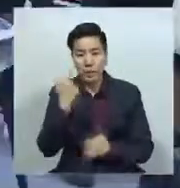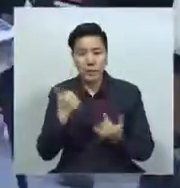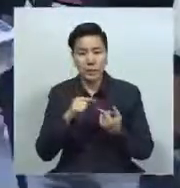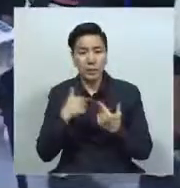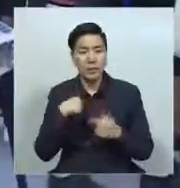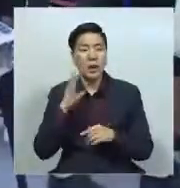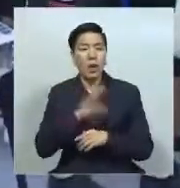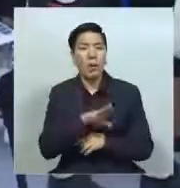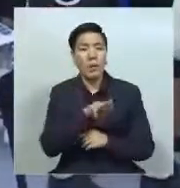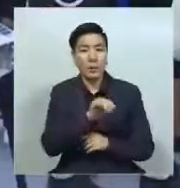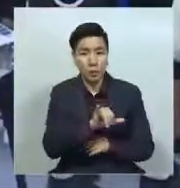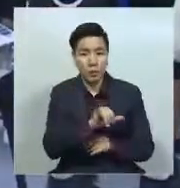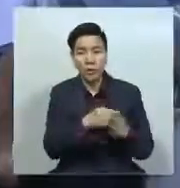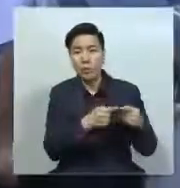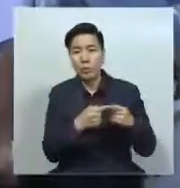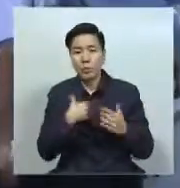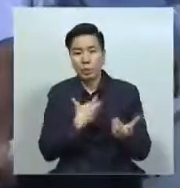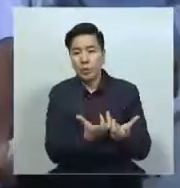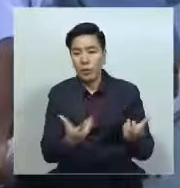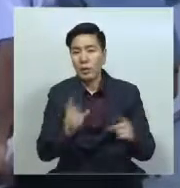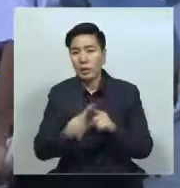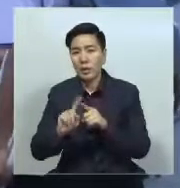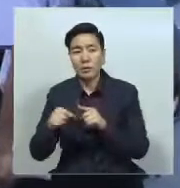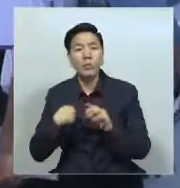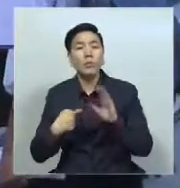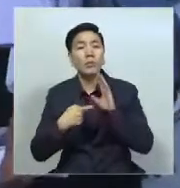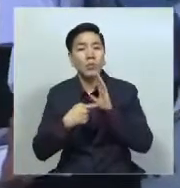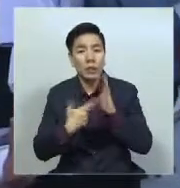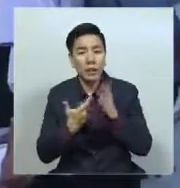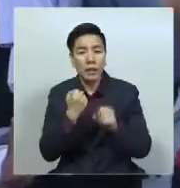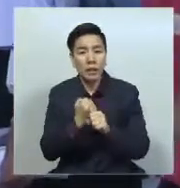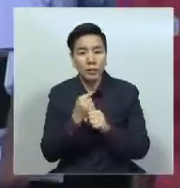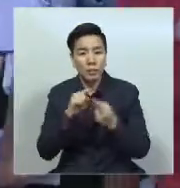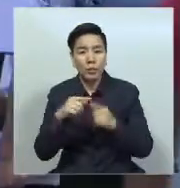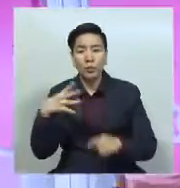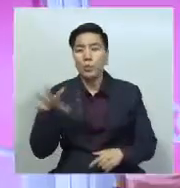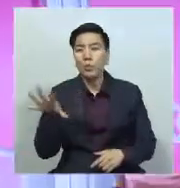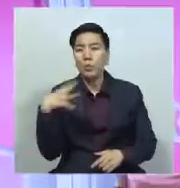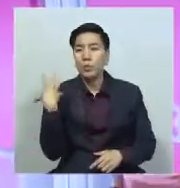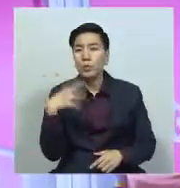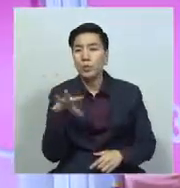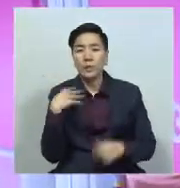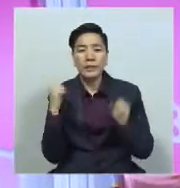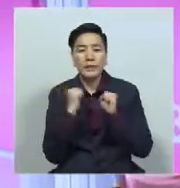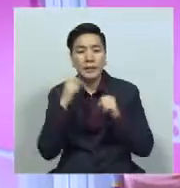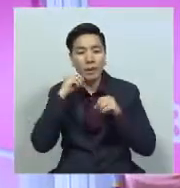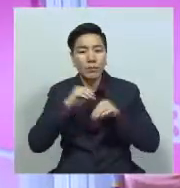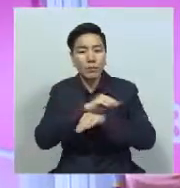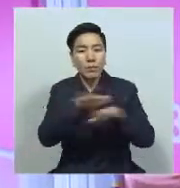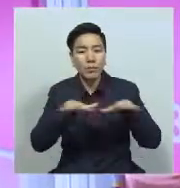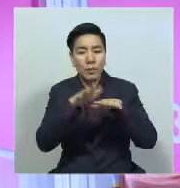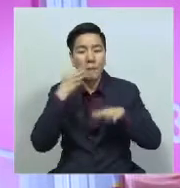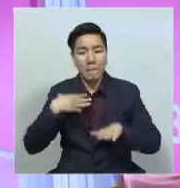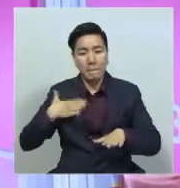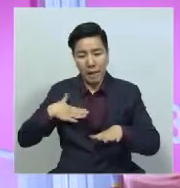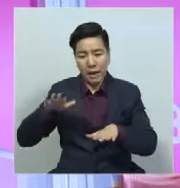มีผลงานระดับมัธยมศึกษาที่น่าสนใจหลายผลงานค่ะอย่างเช่นผลงานพัดลมไอเย็นจากม่านน้ำบนผ้